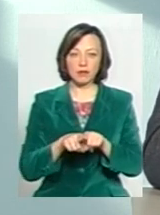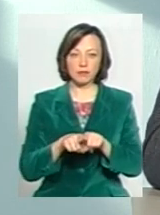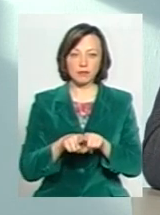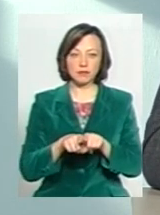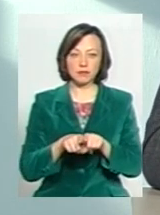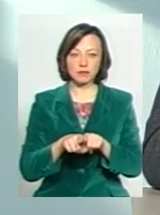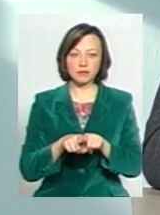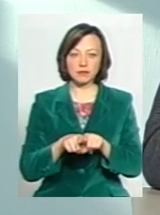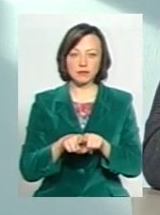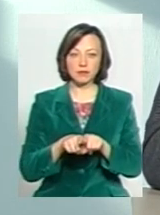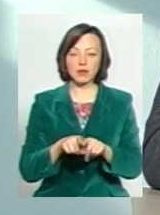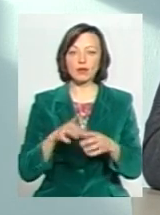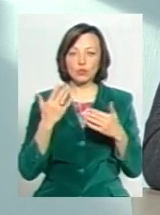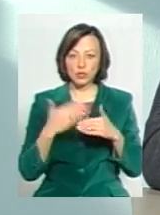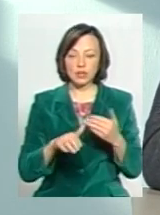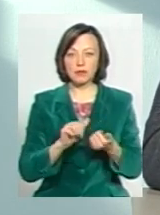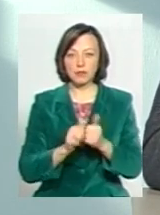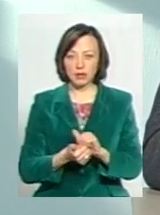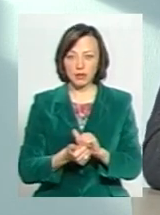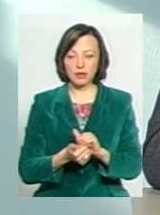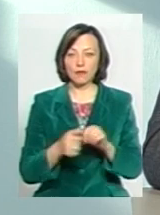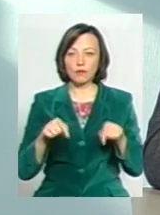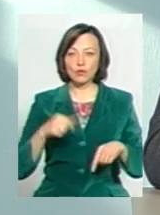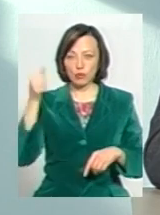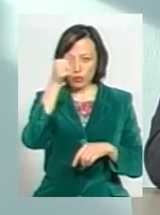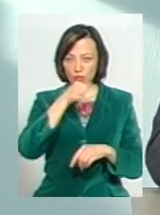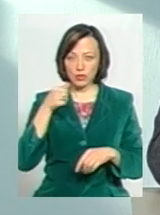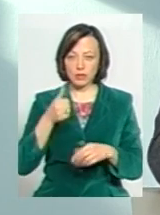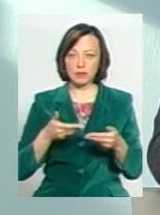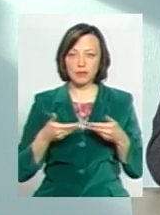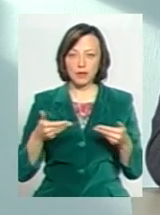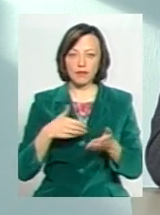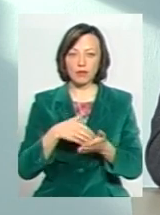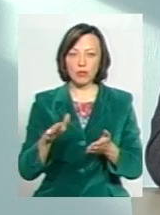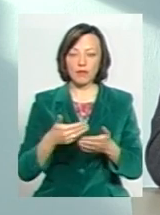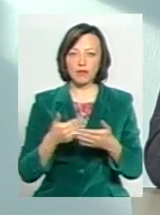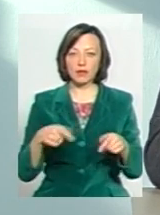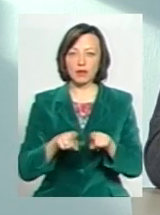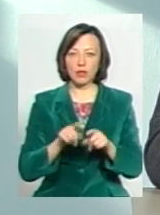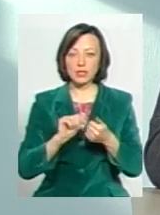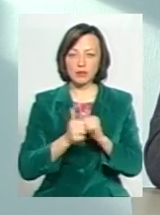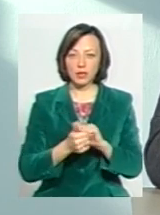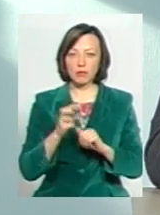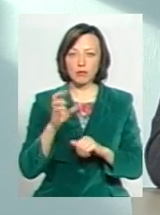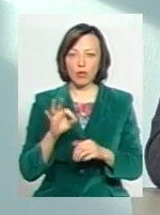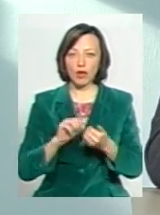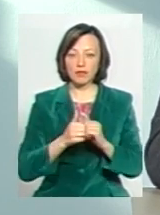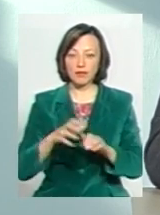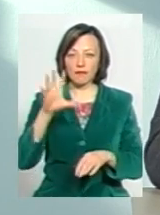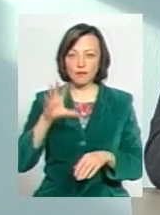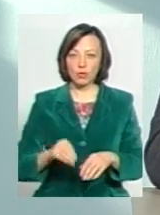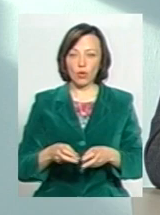з переходом на цей рік, ми їх замінили. А в цьому році ми відмовились від такої практики, тому що заміна цілого